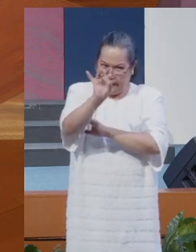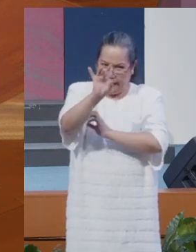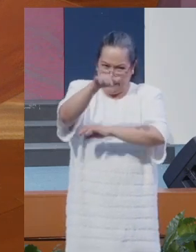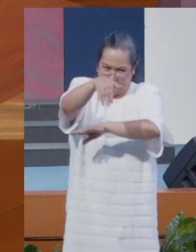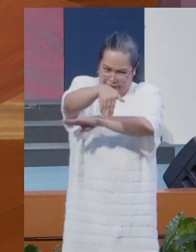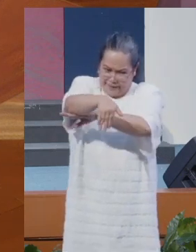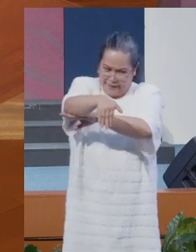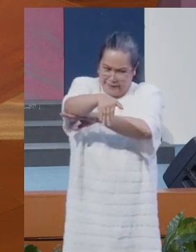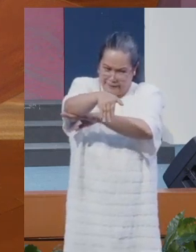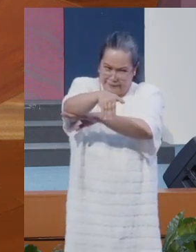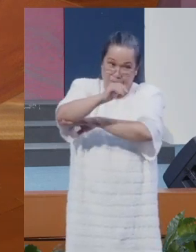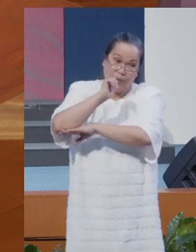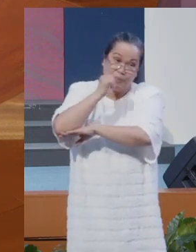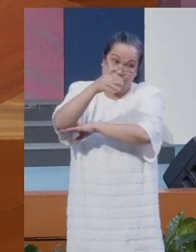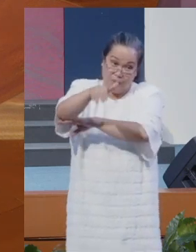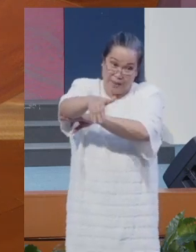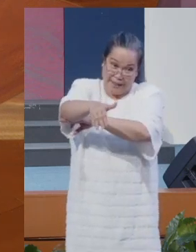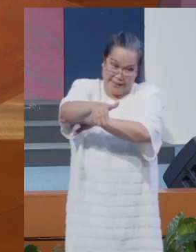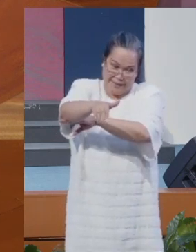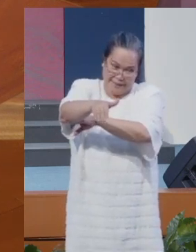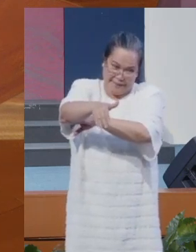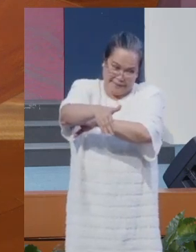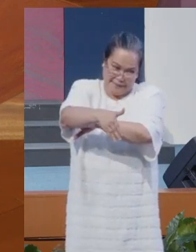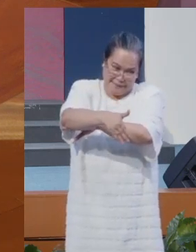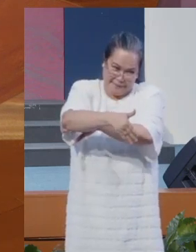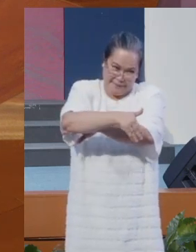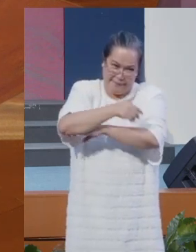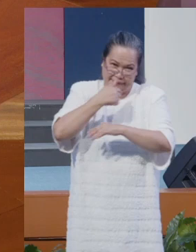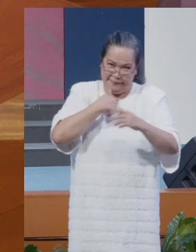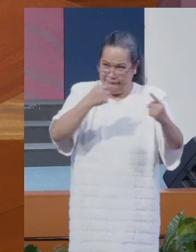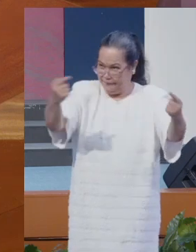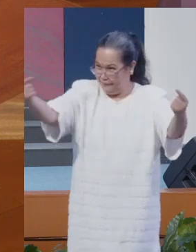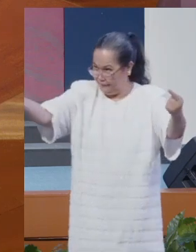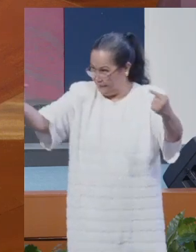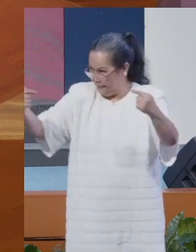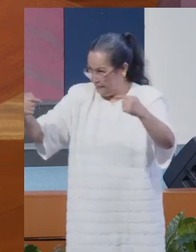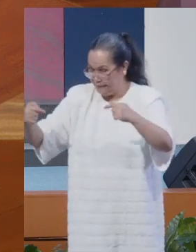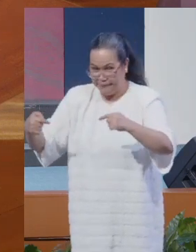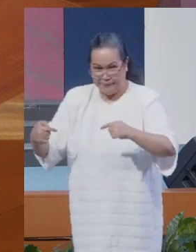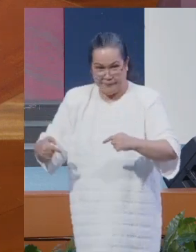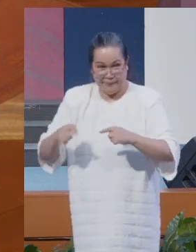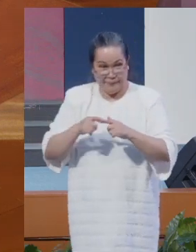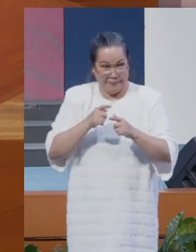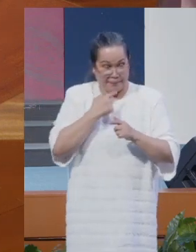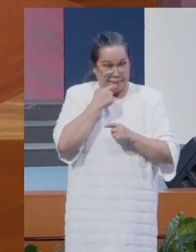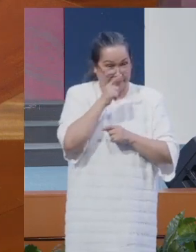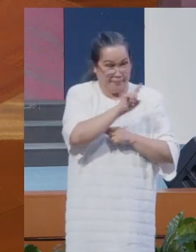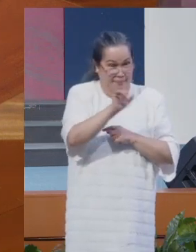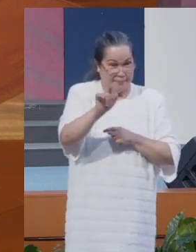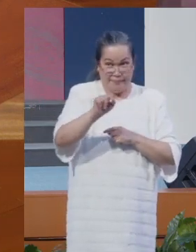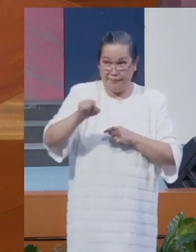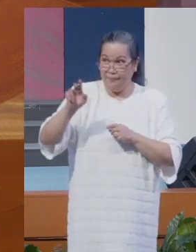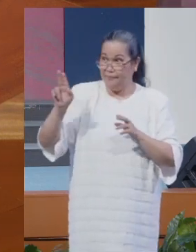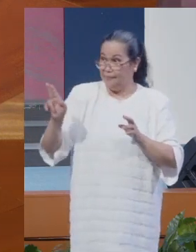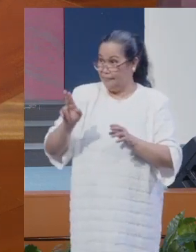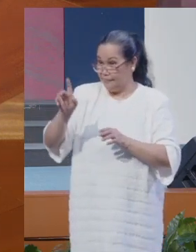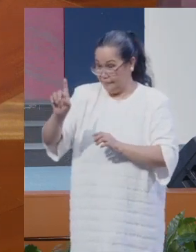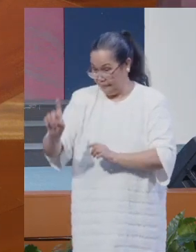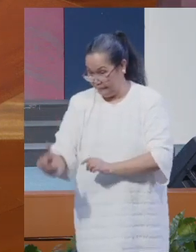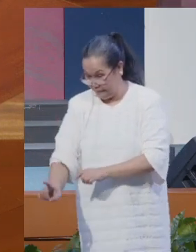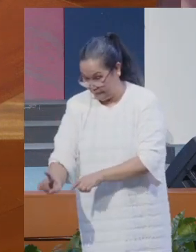evening, starting tomorrow night. Narito po tayo. No, ang gagamitin yata nating venue, yung chapel, sa